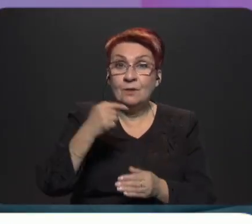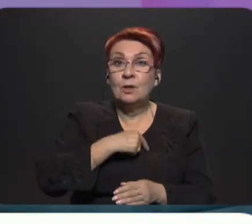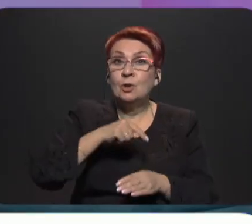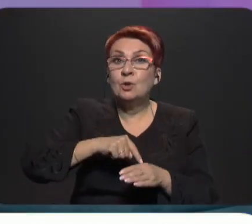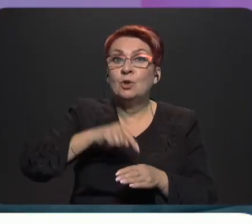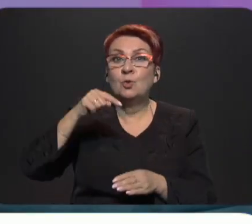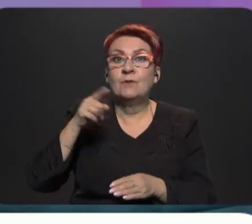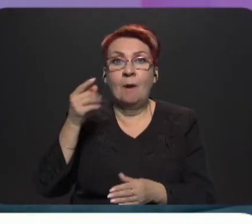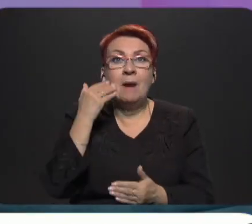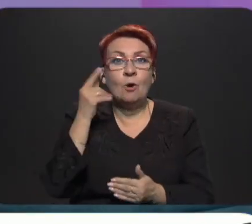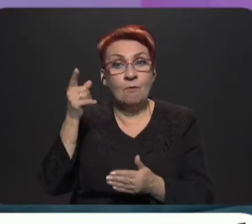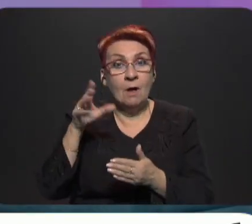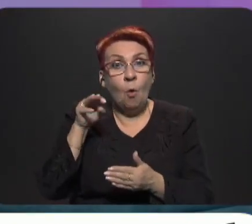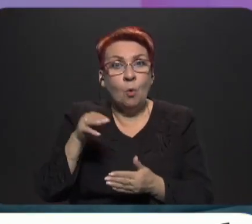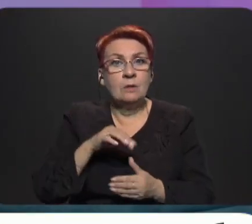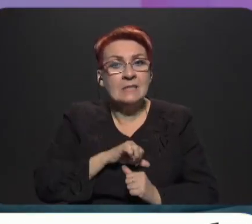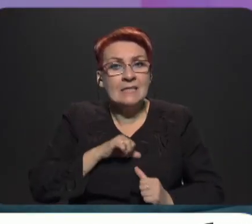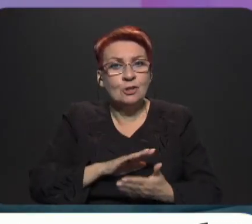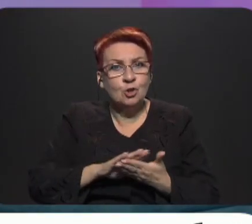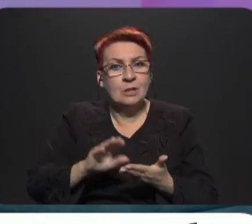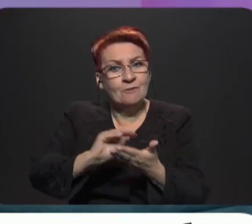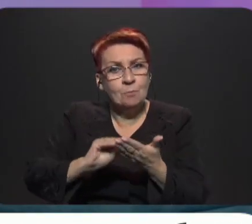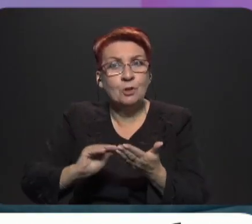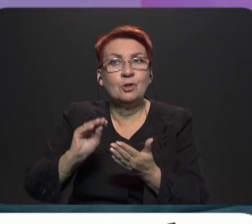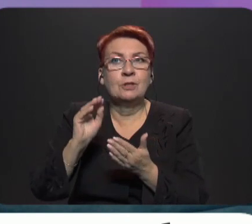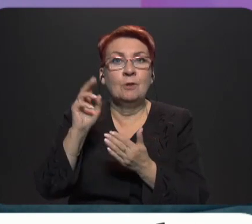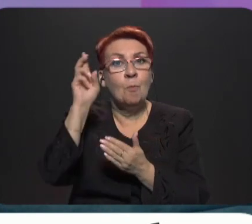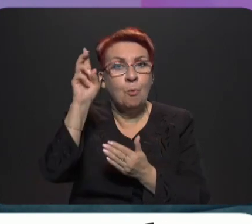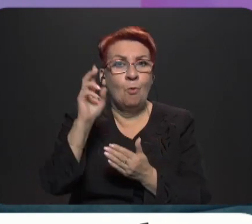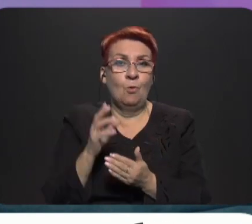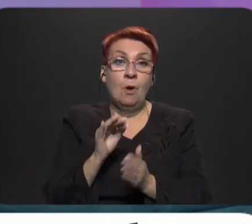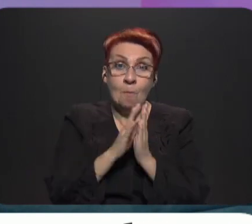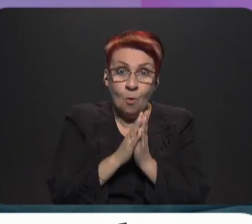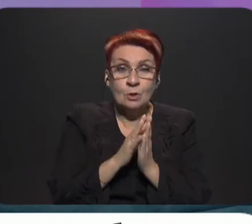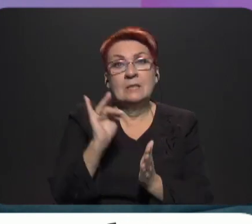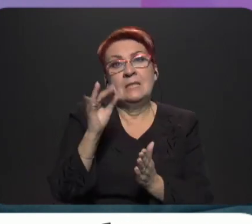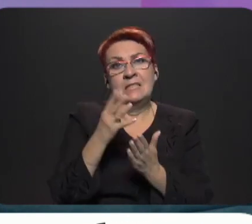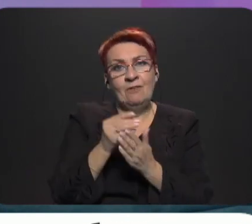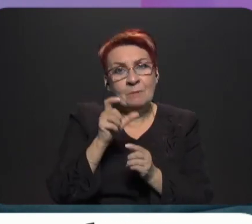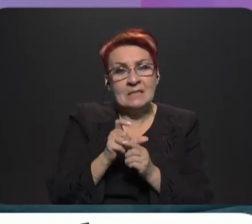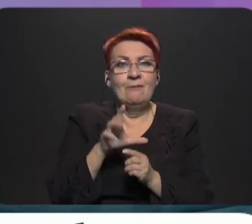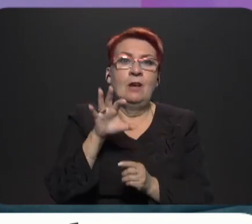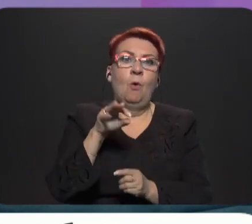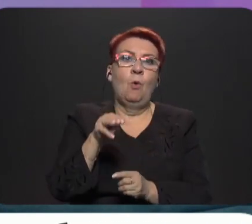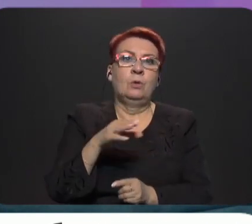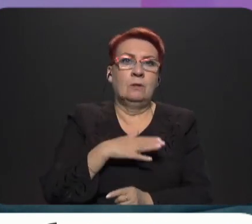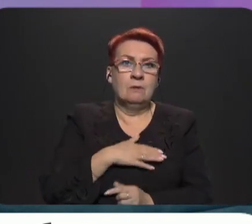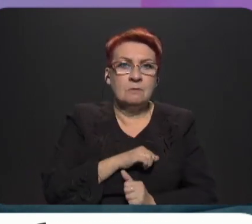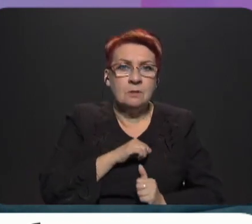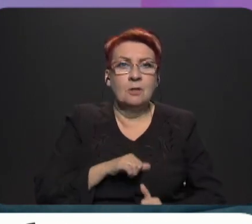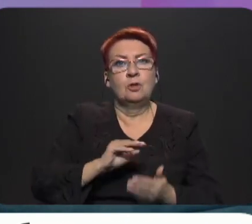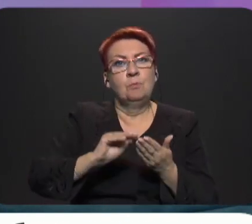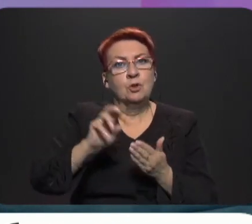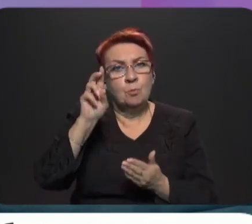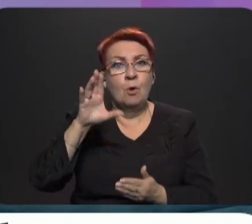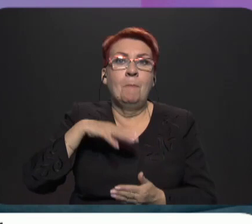что ему легко. Ведь вот он от сердца пишет. Конечно. Да, пусть молится и своими словами от сердца, и пусть пишет Богу,